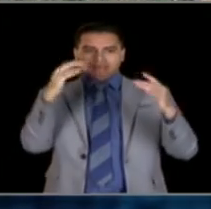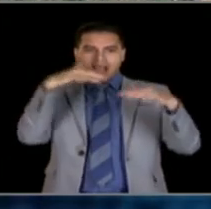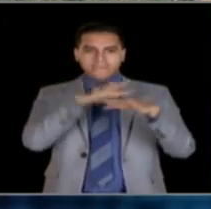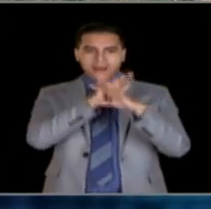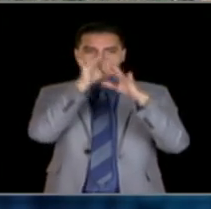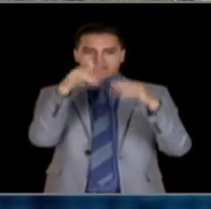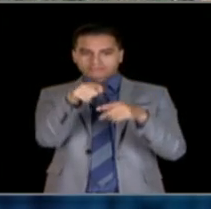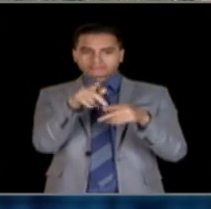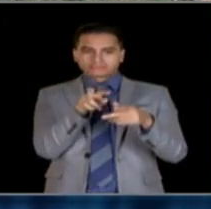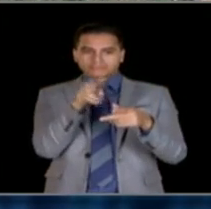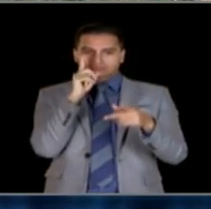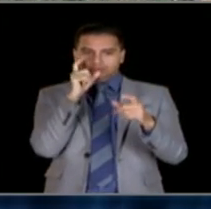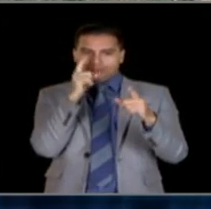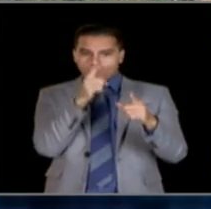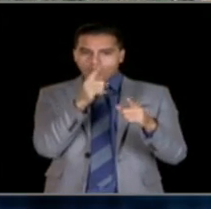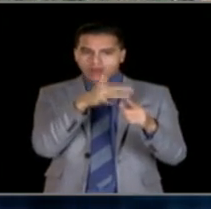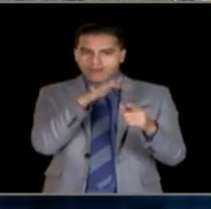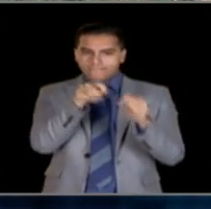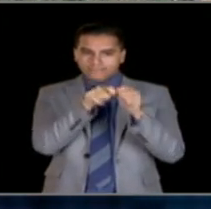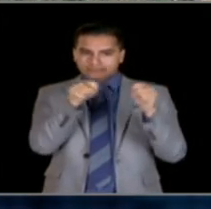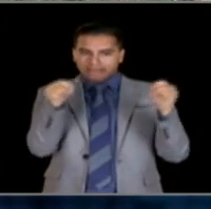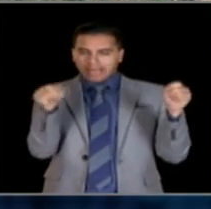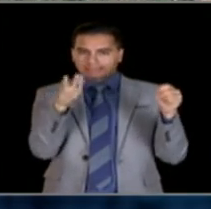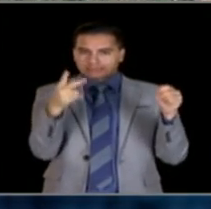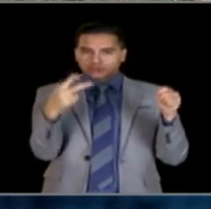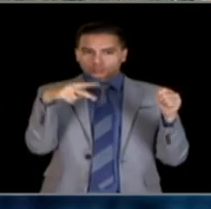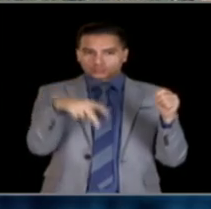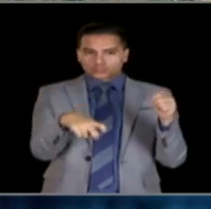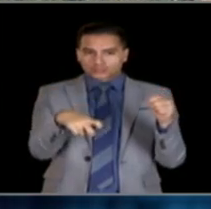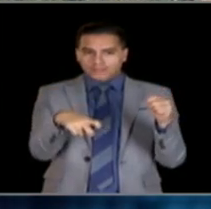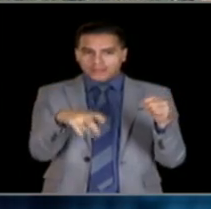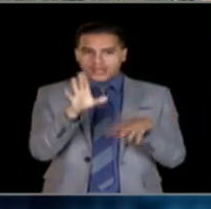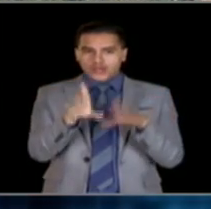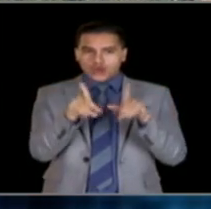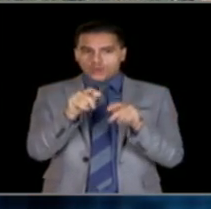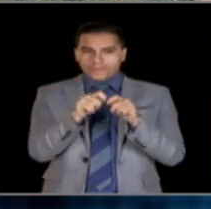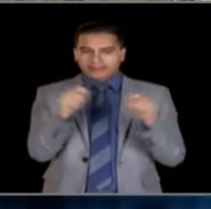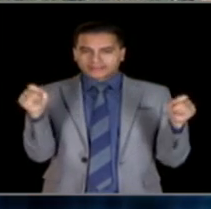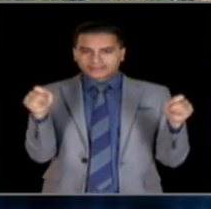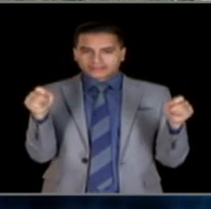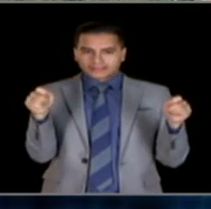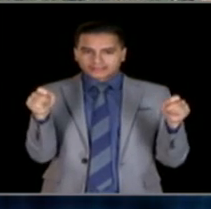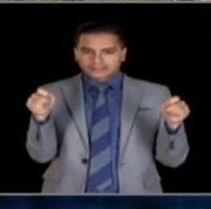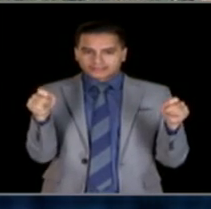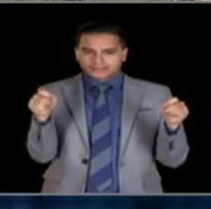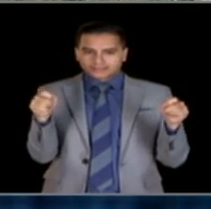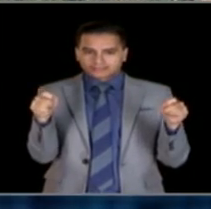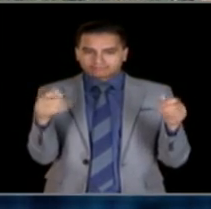مساحتهم الكهوف دي حوالي 82 كيلومتر مربع،